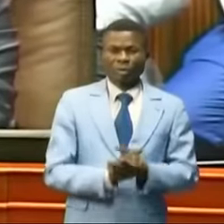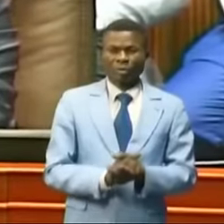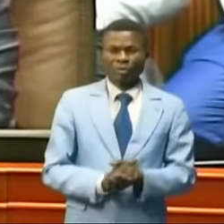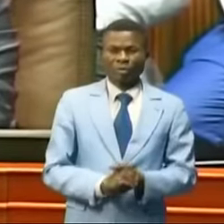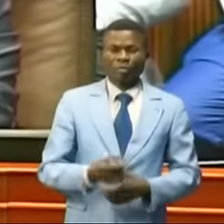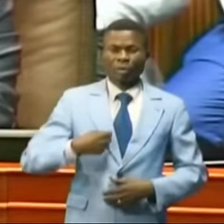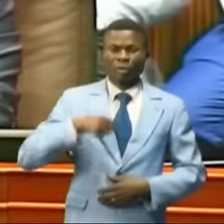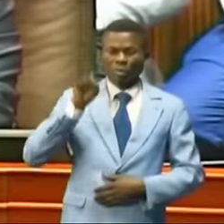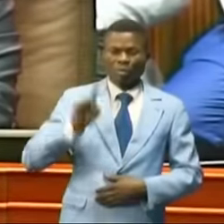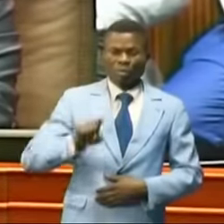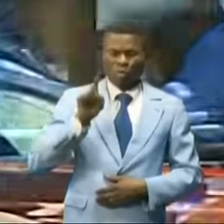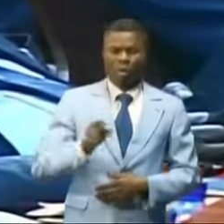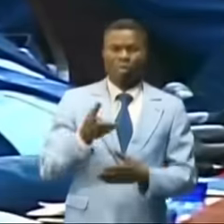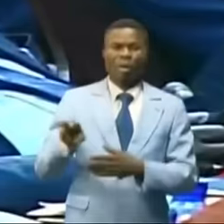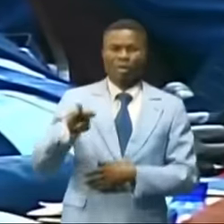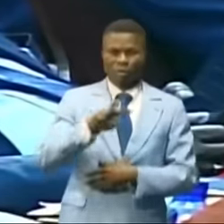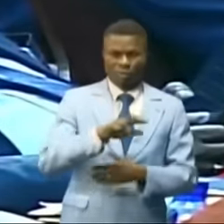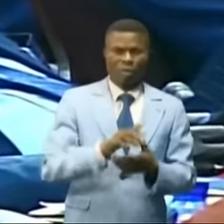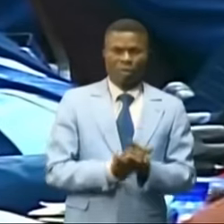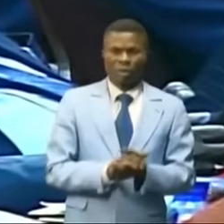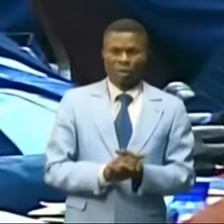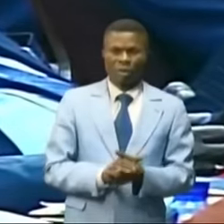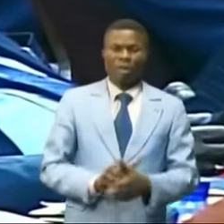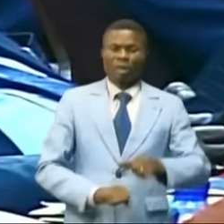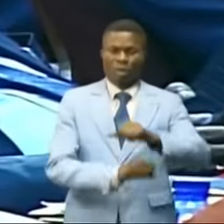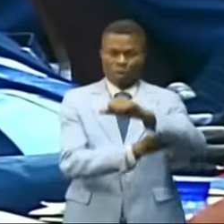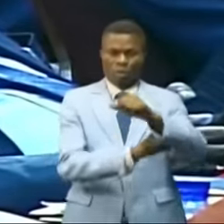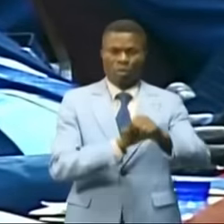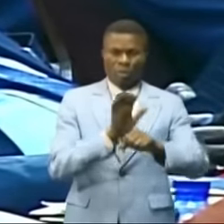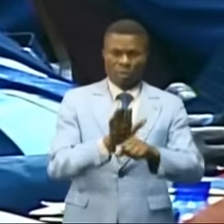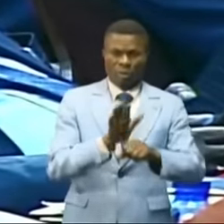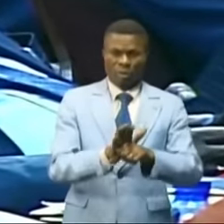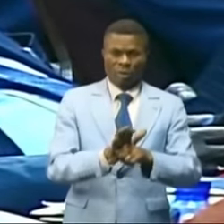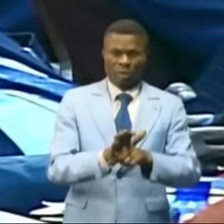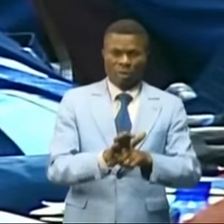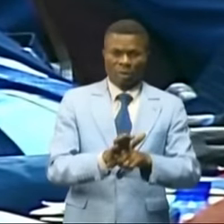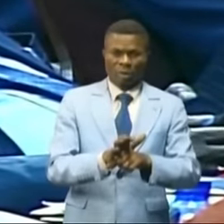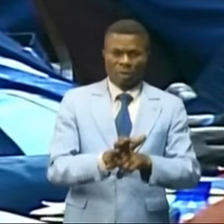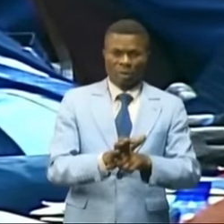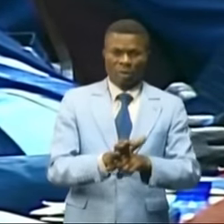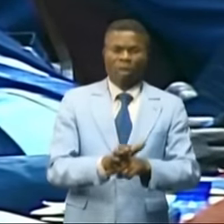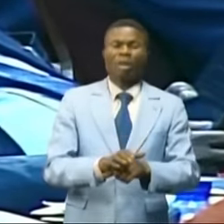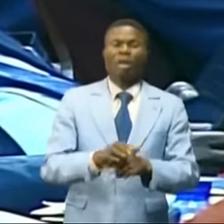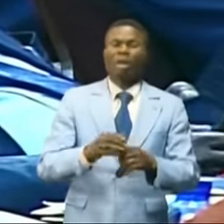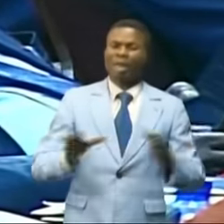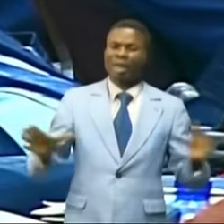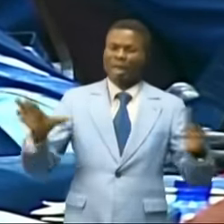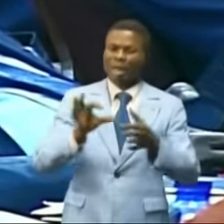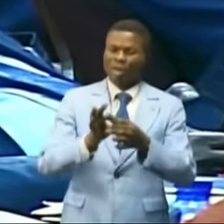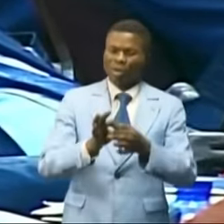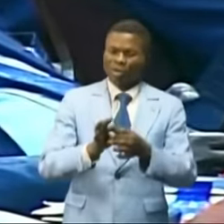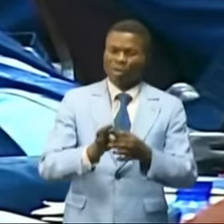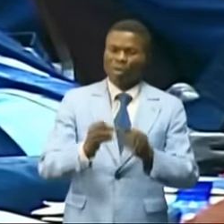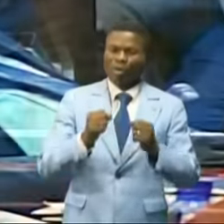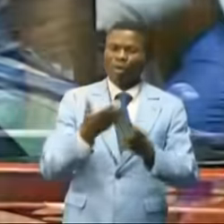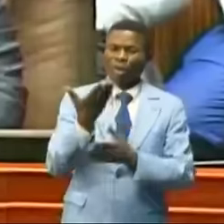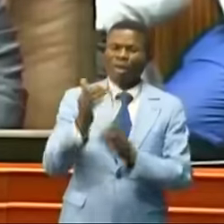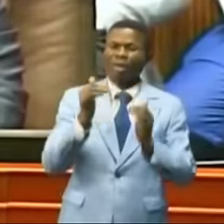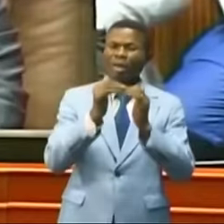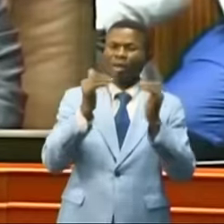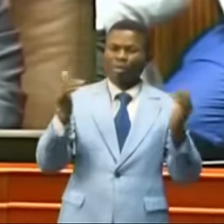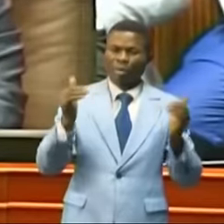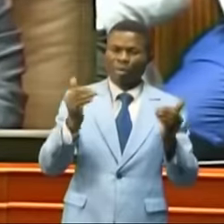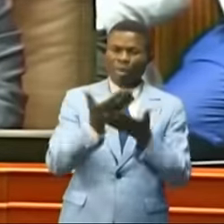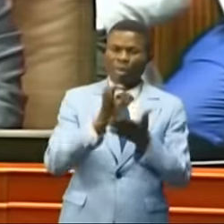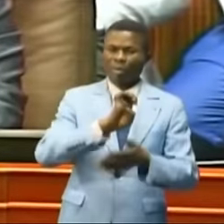l'obligation historique de l'accompagner et d'imposer définitivement le respect ainsi que la paix